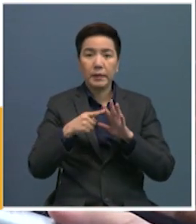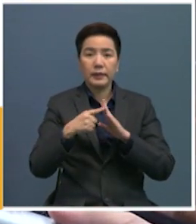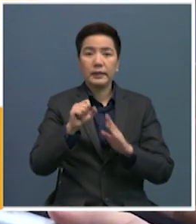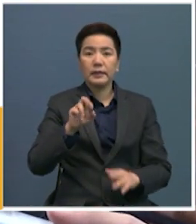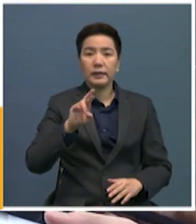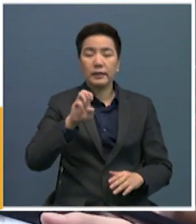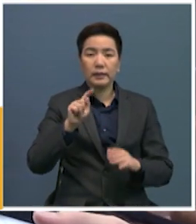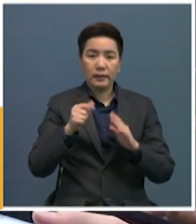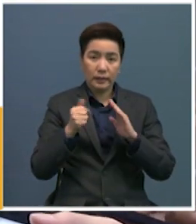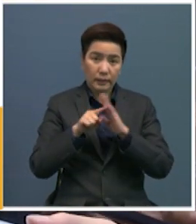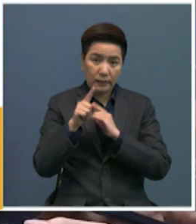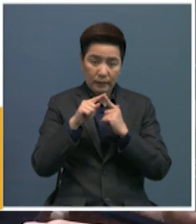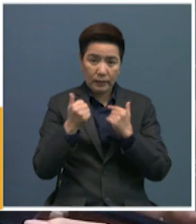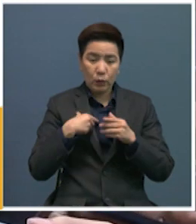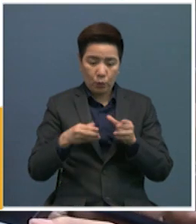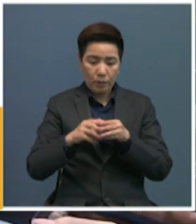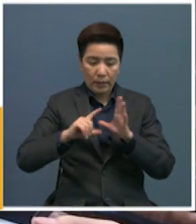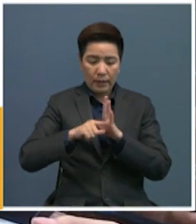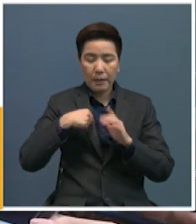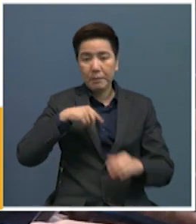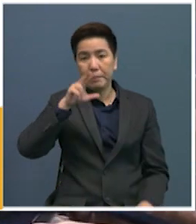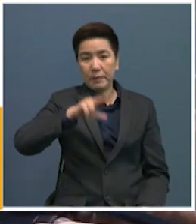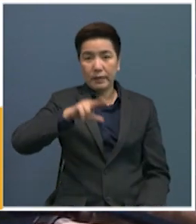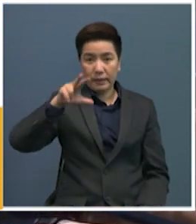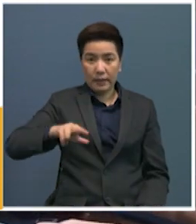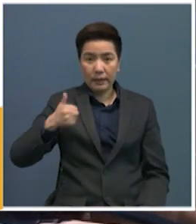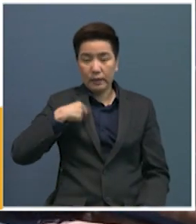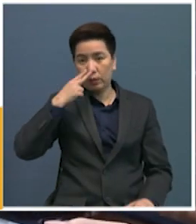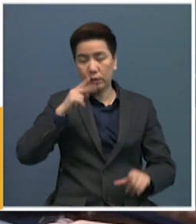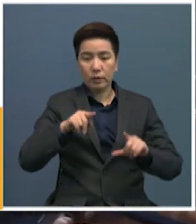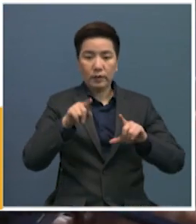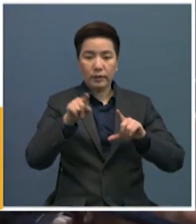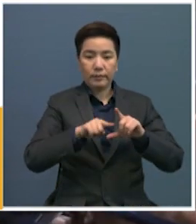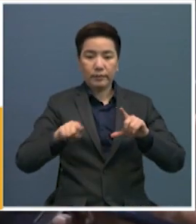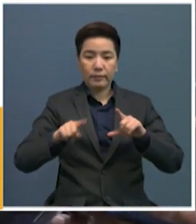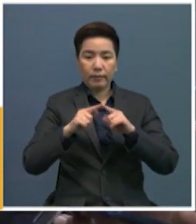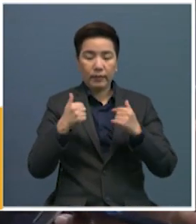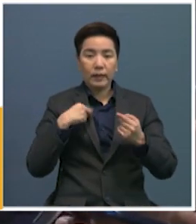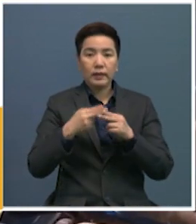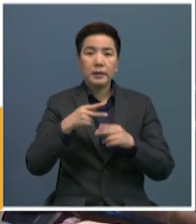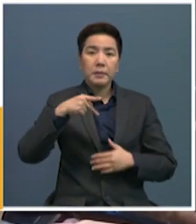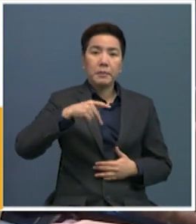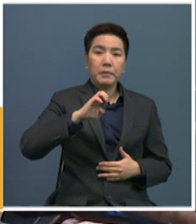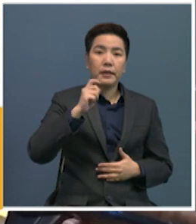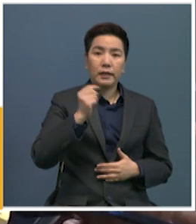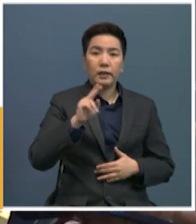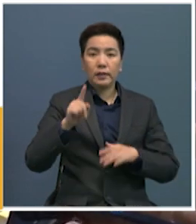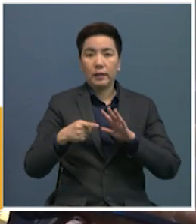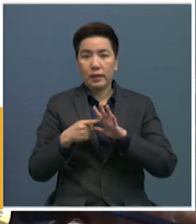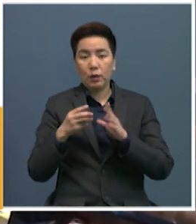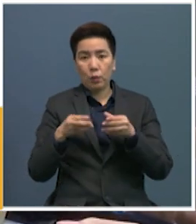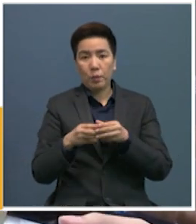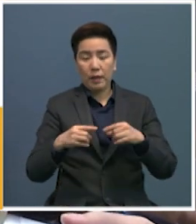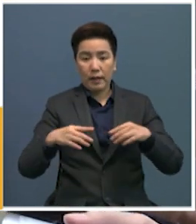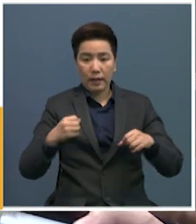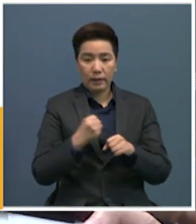พรรคเพื่อไทยนะคะไปต่อกันที่ทางหัวหน้าพรรคก้าวไกลค่ะคุณพี่ทาลิ้มเจริญรัตน์ก็บอกว่าไฟค้างทำงาน